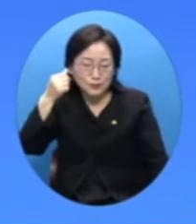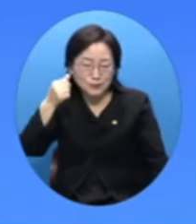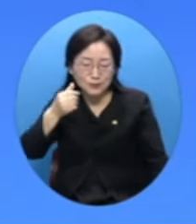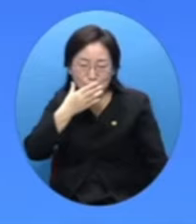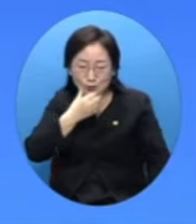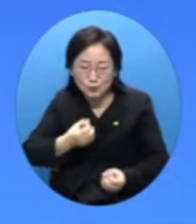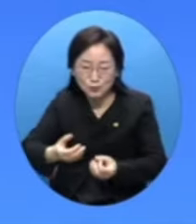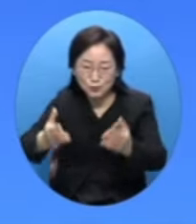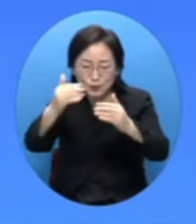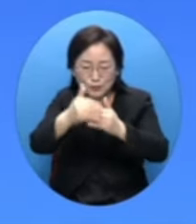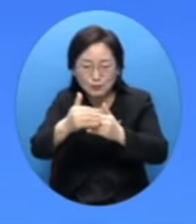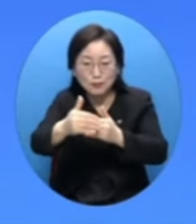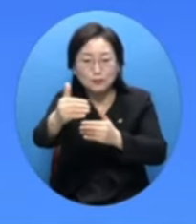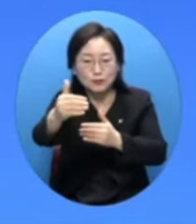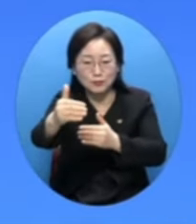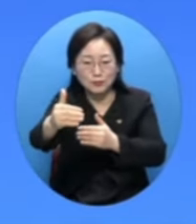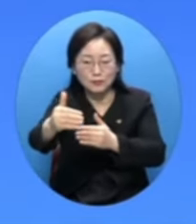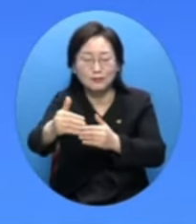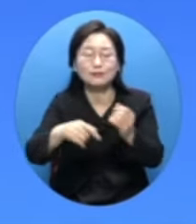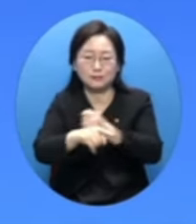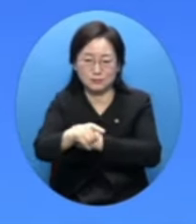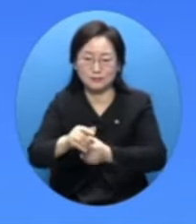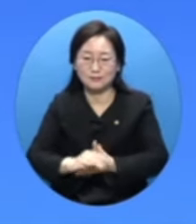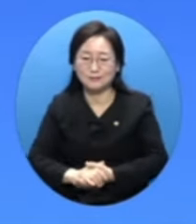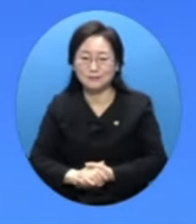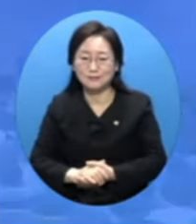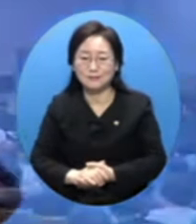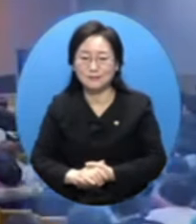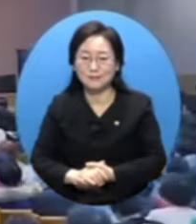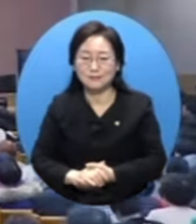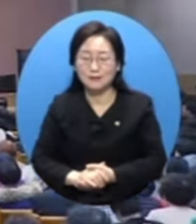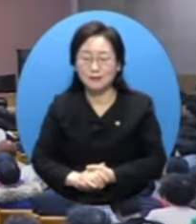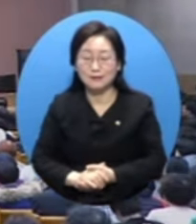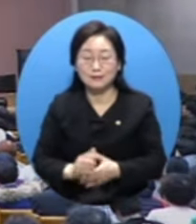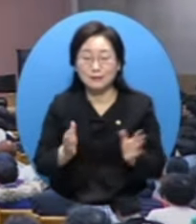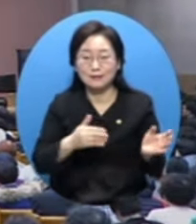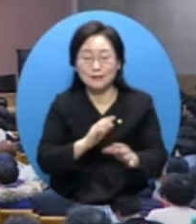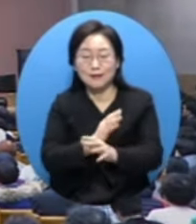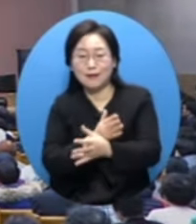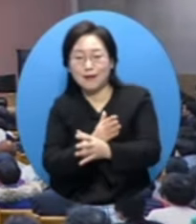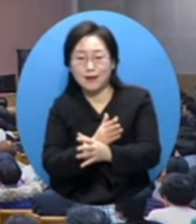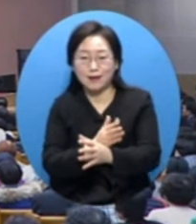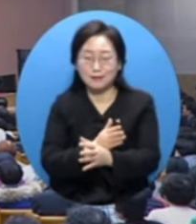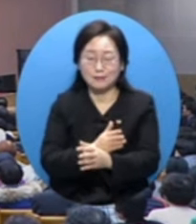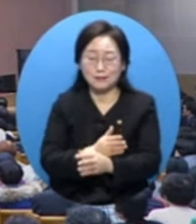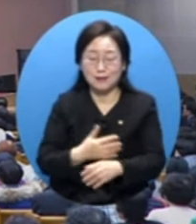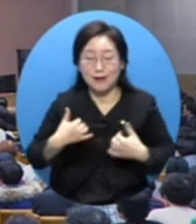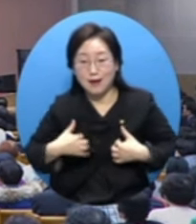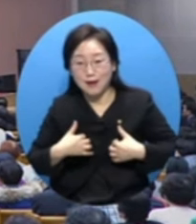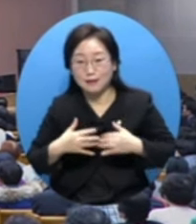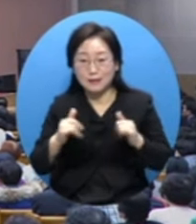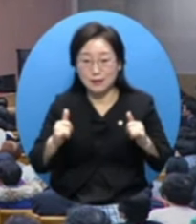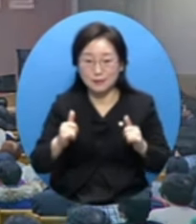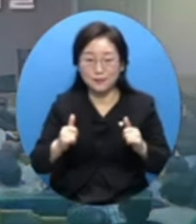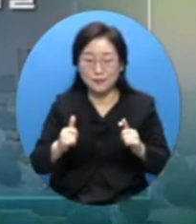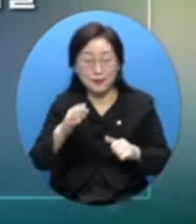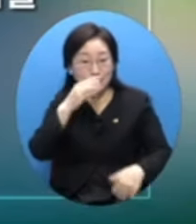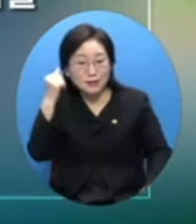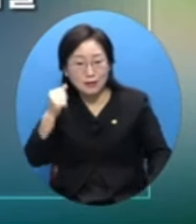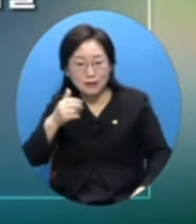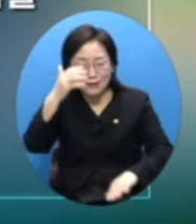축복의 연단 과정인 것을 잊지 않게 되기를 바랍니다. 한때 개그맨으로 잘 나가다가 연단 속에 하나님께